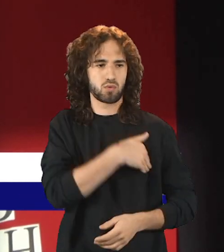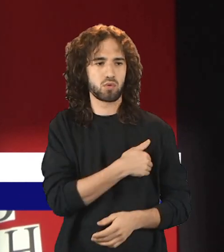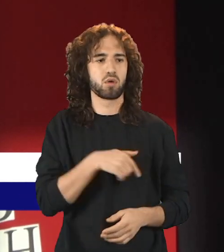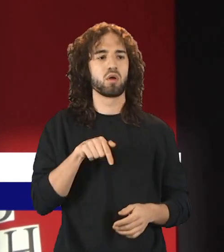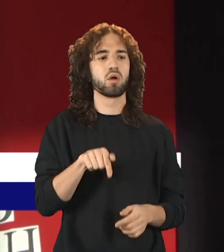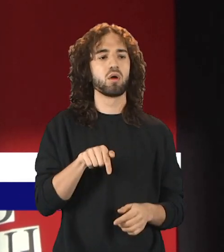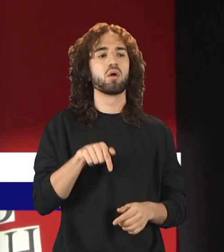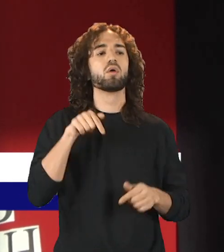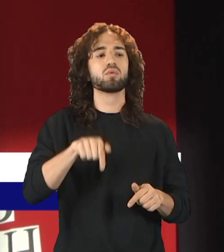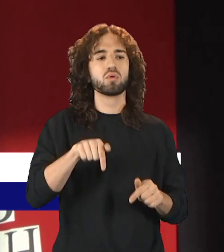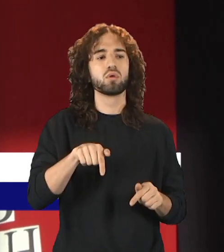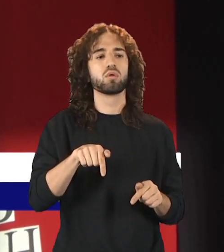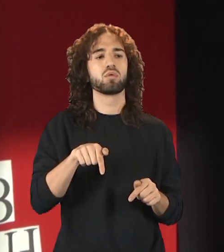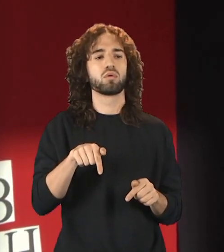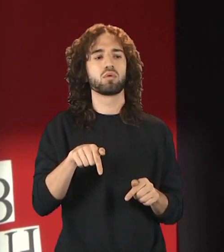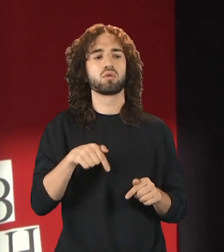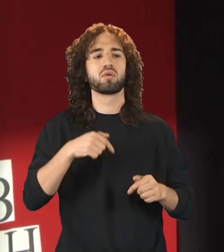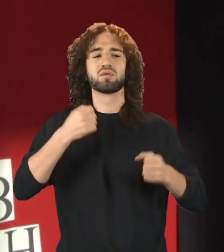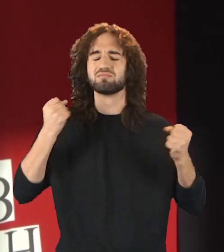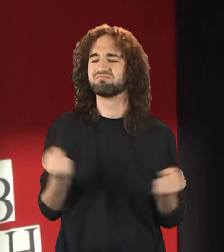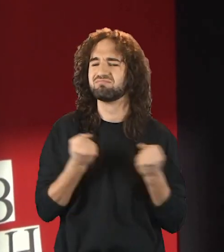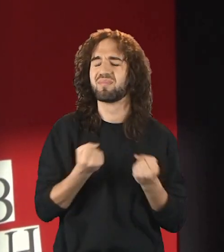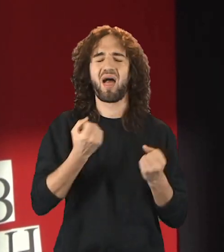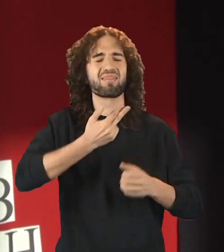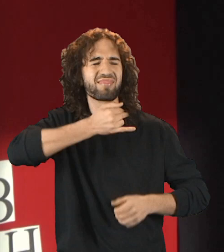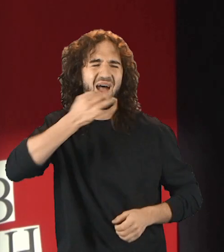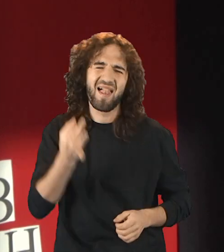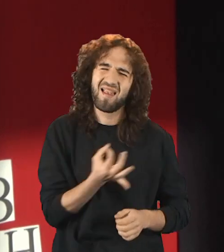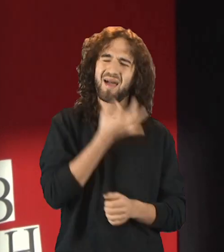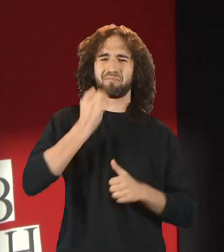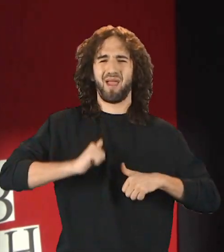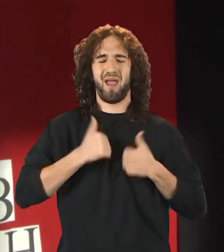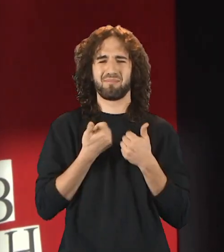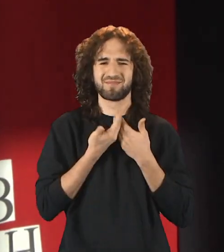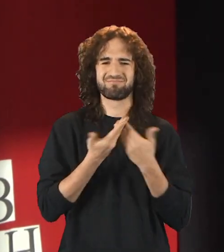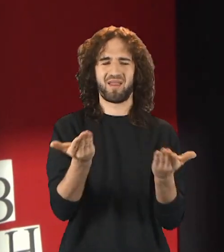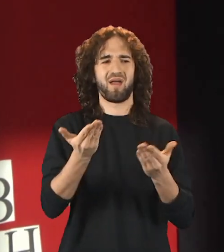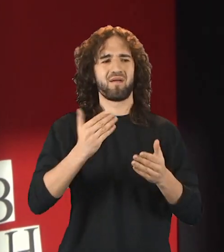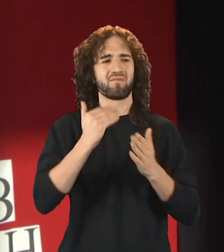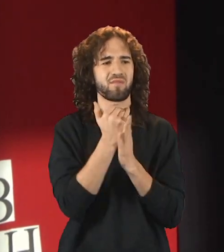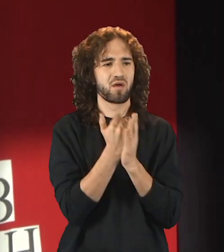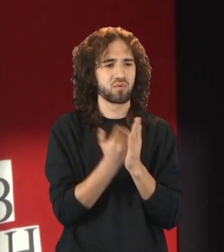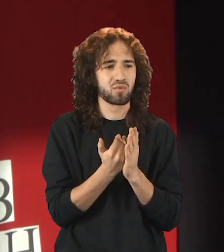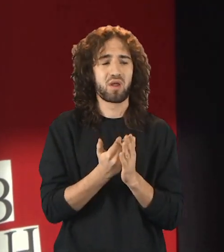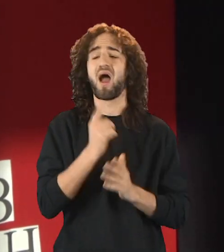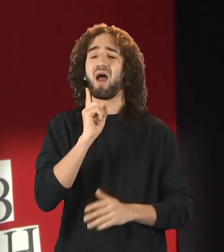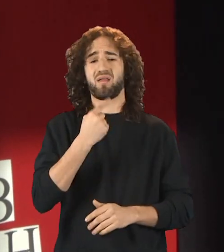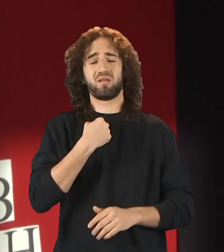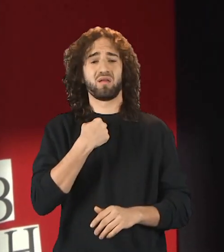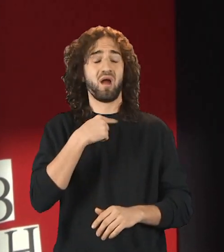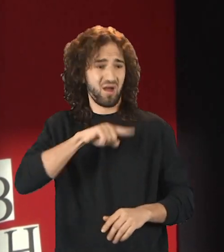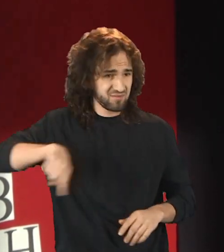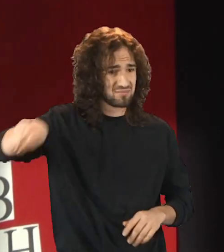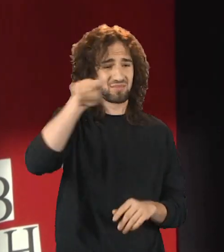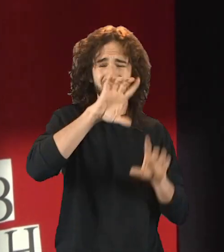Z jednej strony, która stwarza jak najlepsze warunki, wszyscy staramy się, przede wszystkim tutaj